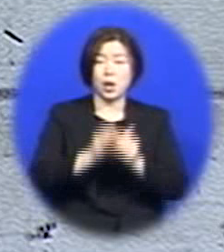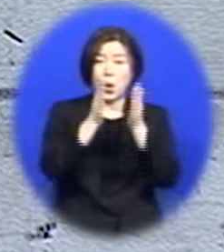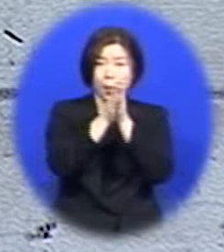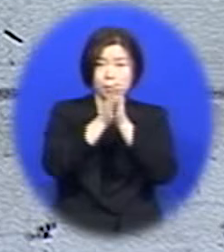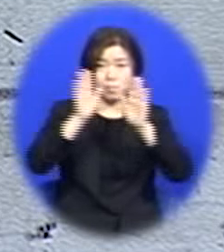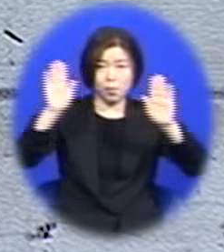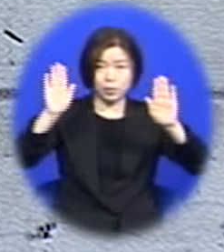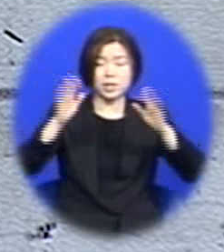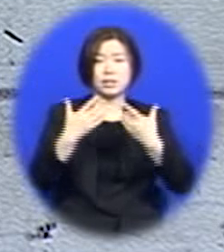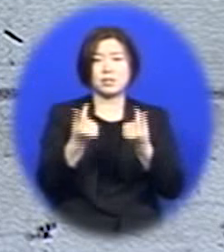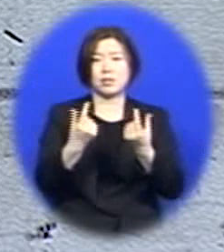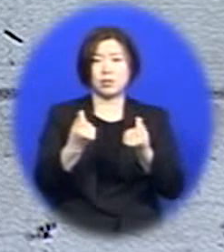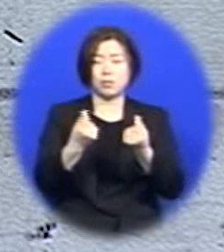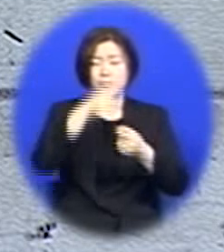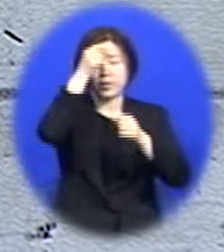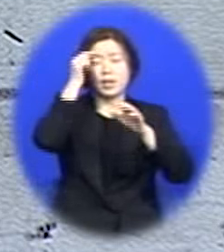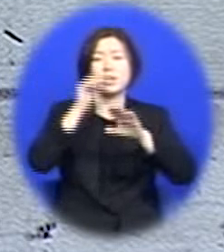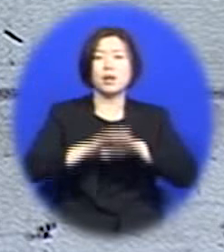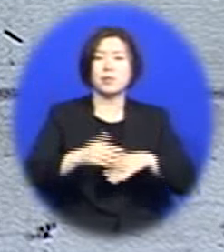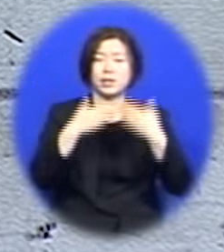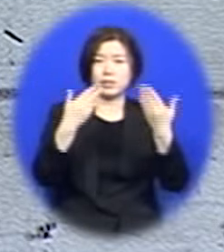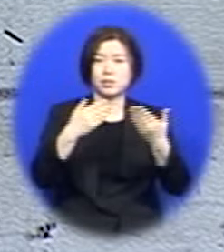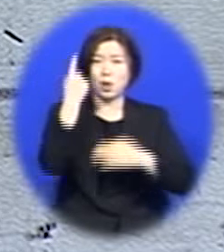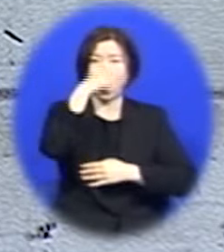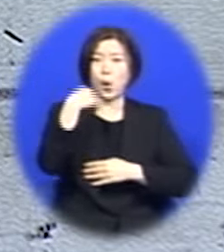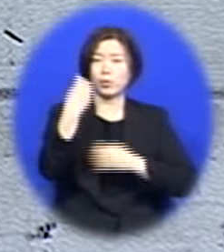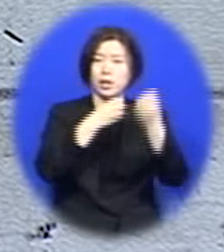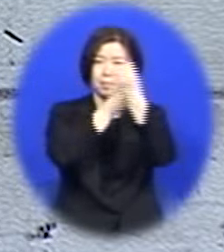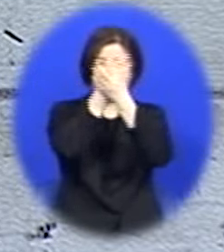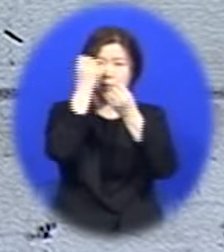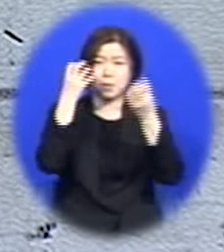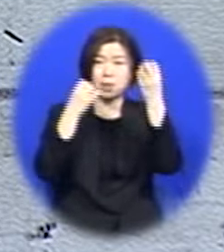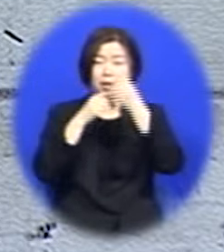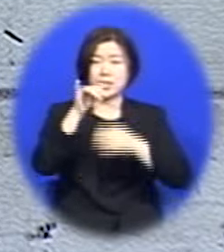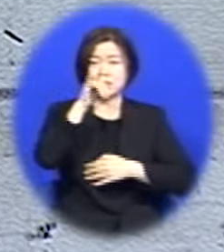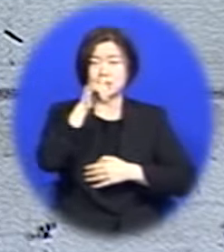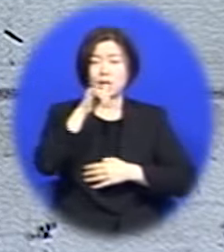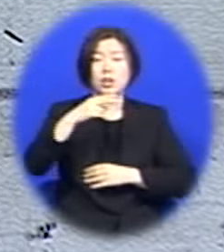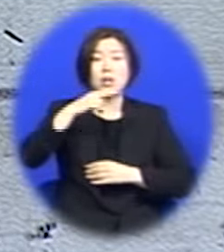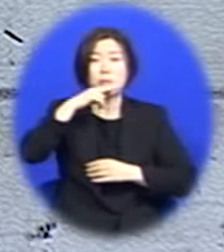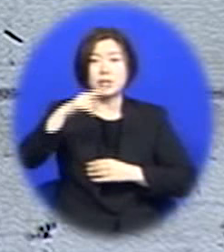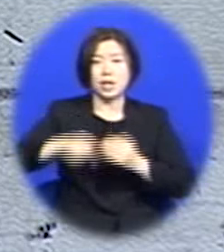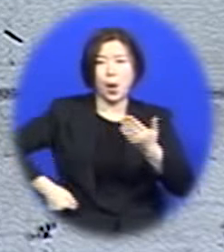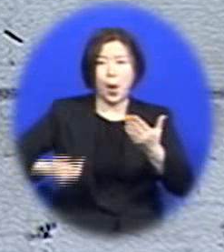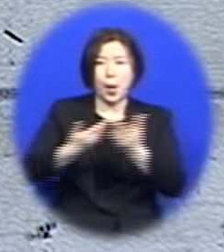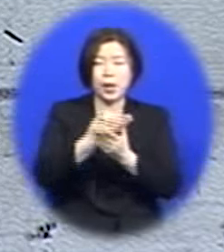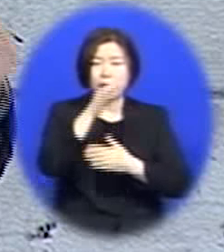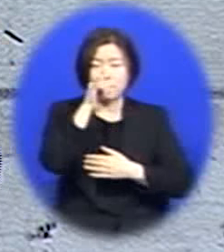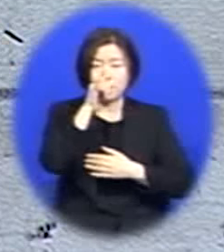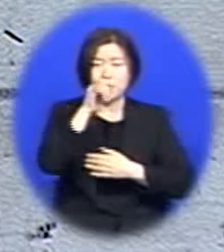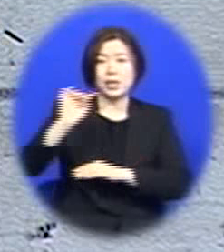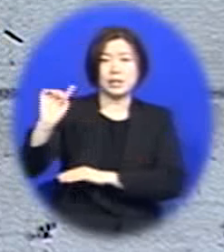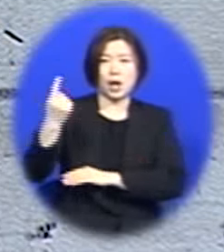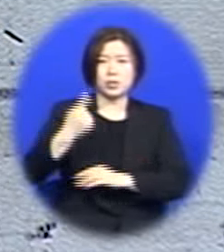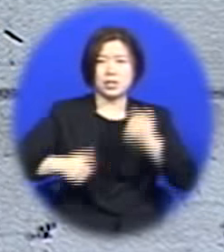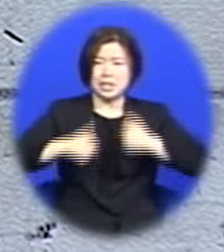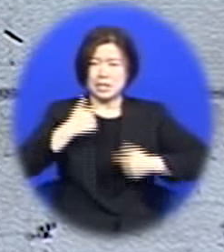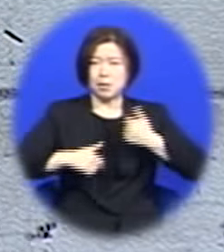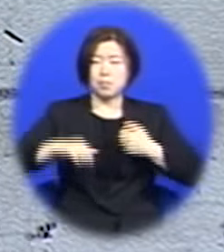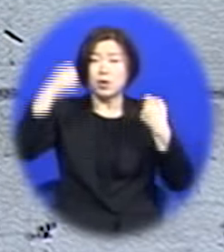모세처럼 예배드리면 얼굴에 광채가 비죠. 이사야처럼 회개가 터지고, 다윗처럼 기뻐 춤을